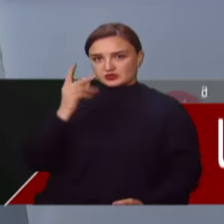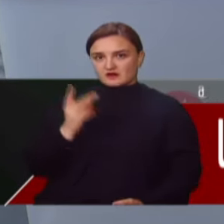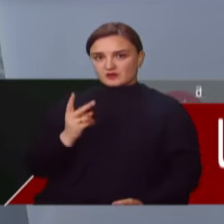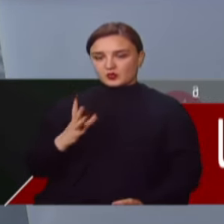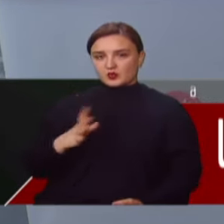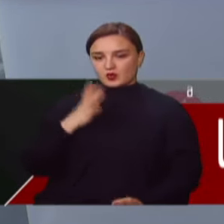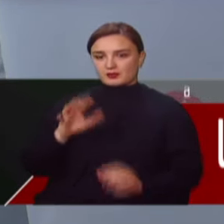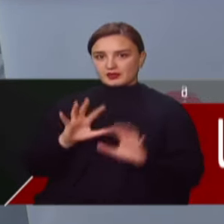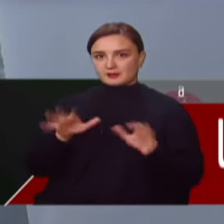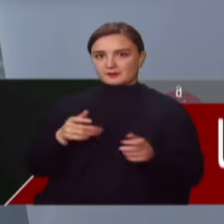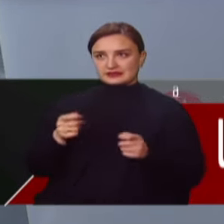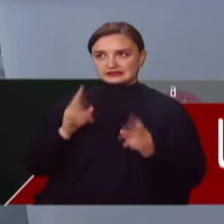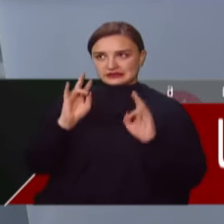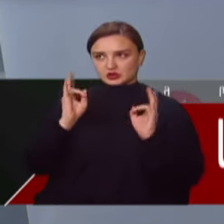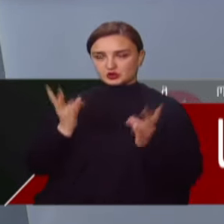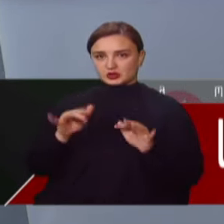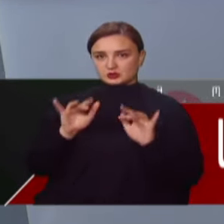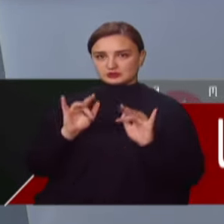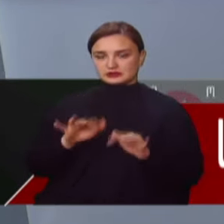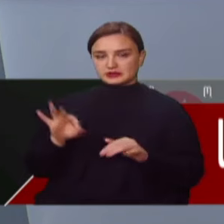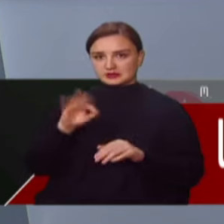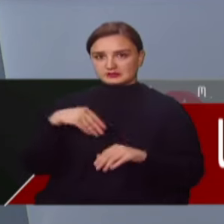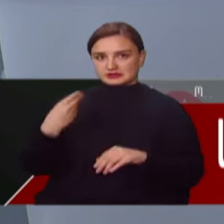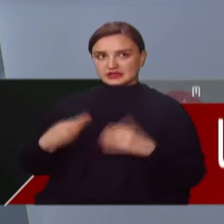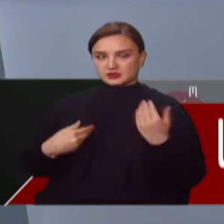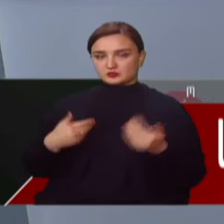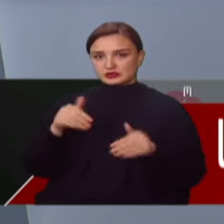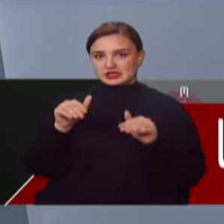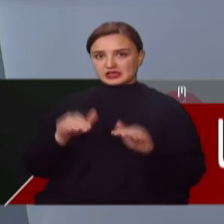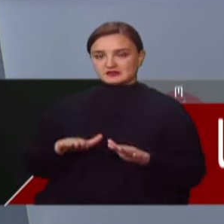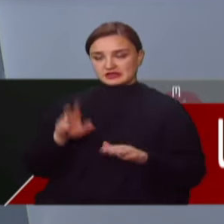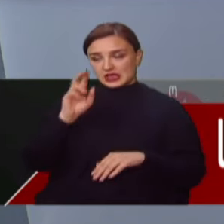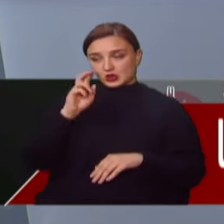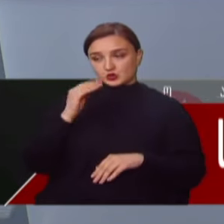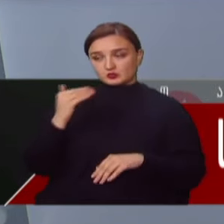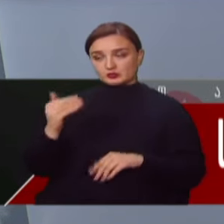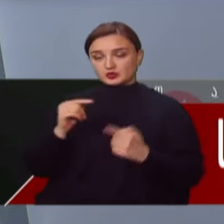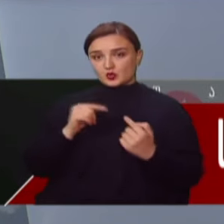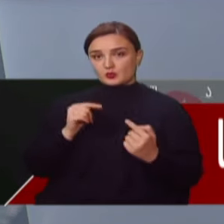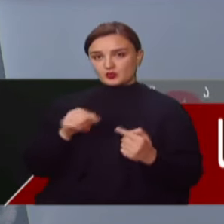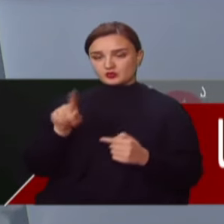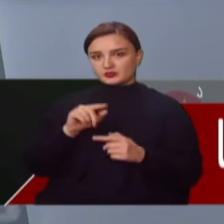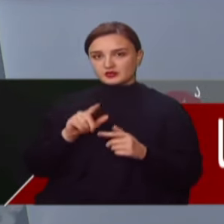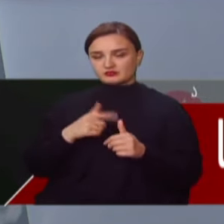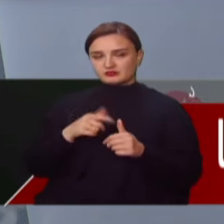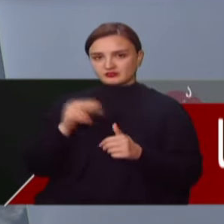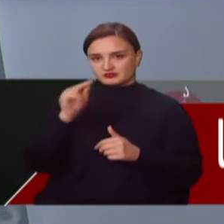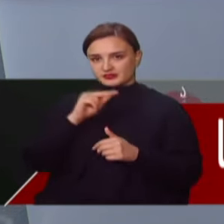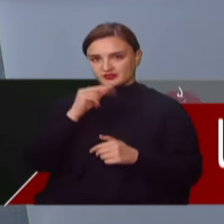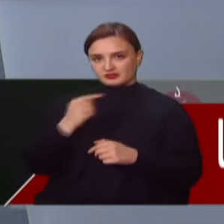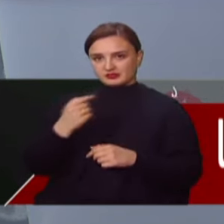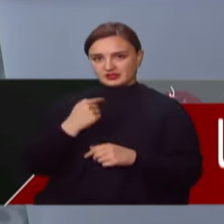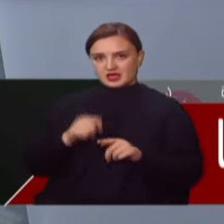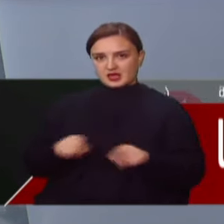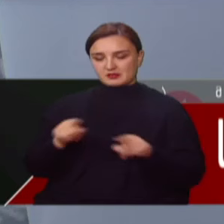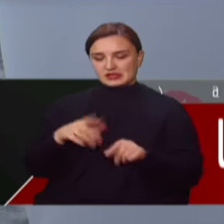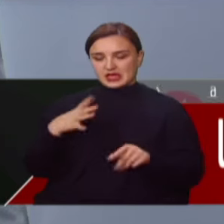უკვე ყოფილი პრეზიდენტის რეზონანსულ საქმეებზე. სტრასბურგის გადაწყვეტილება ხელისუფლებისთვის ოპონენტთა ცილის მწამებლური კამპანიის და